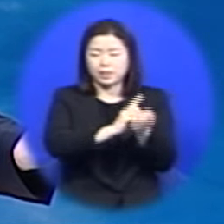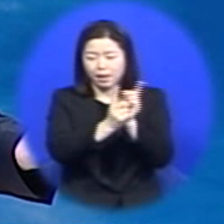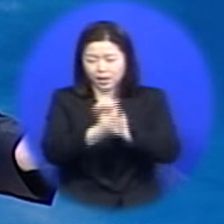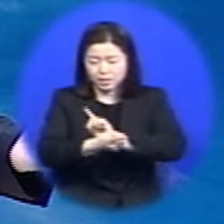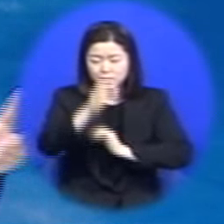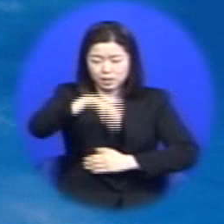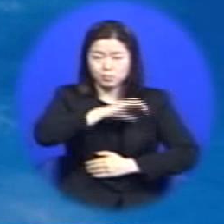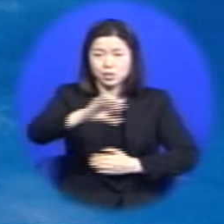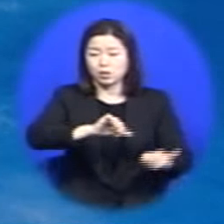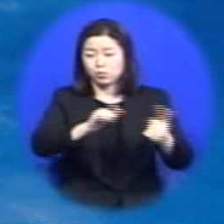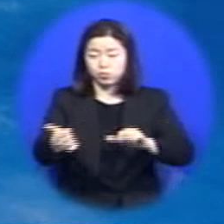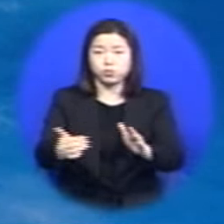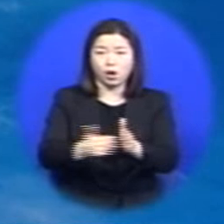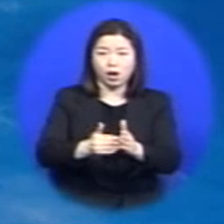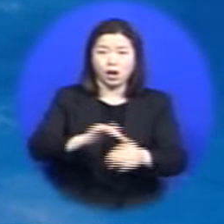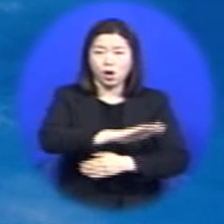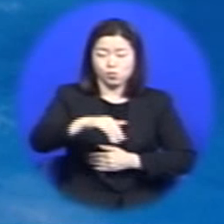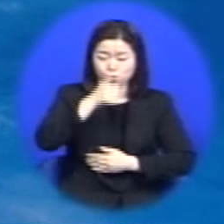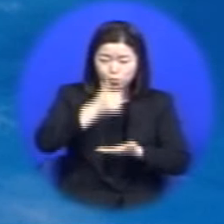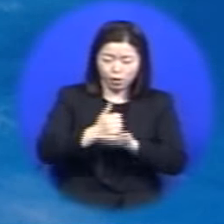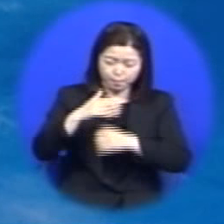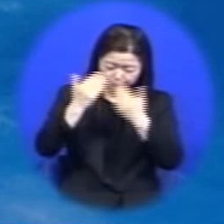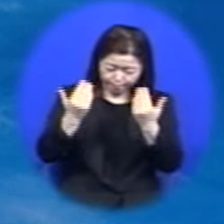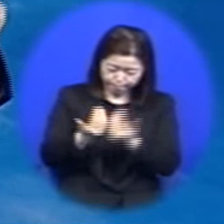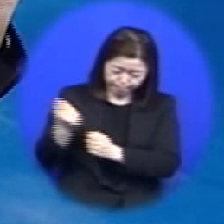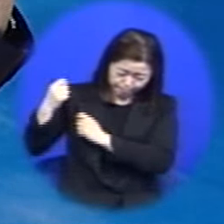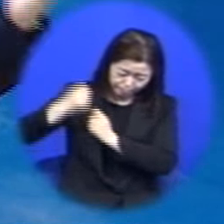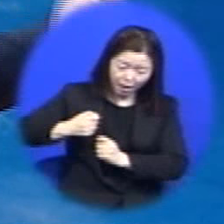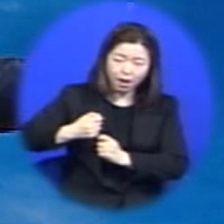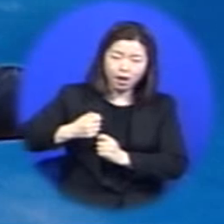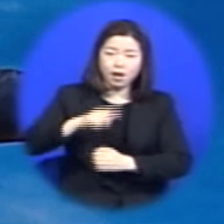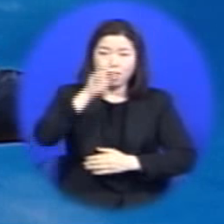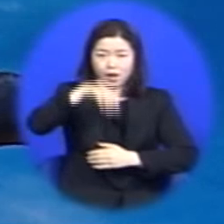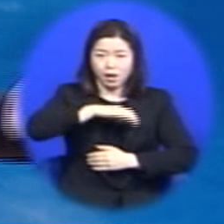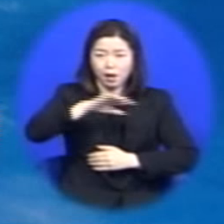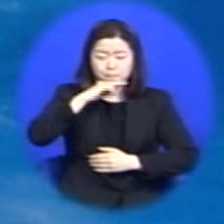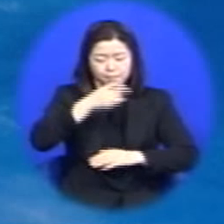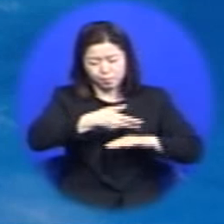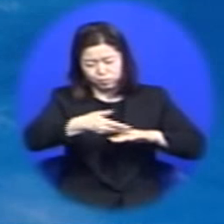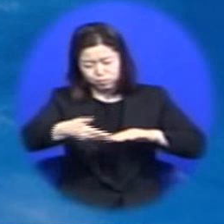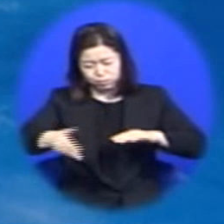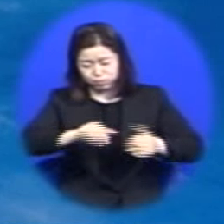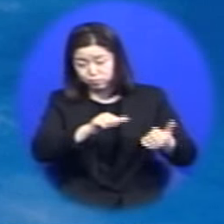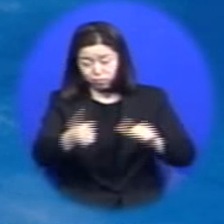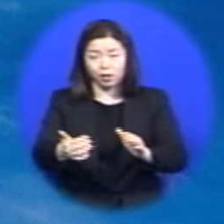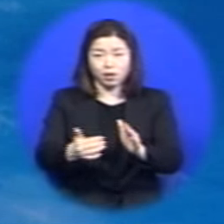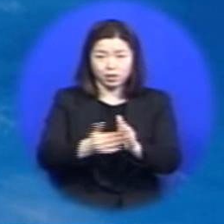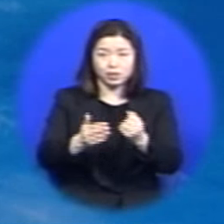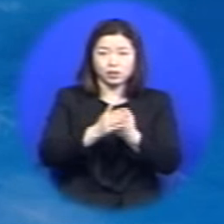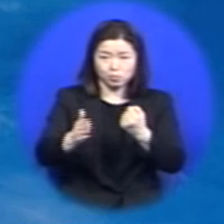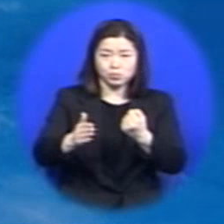죽으셨습니다. 우리의 죄를 다 지시고 십자가에 피 흘려 죽으심으로 우리 죄가 사함